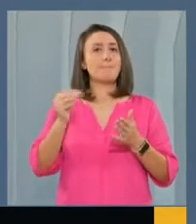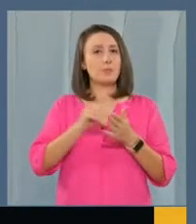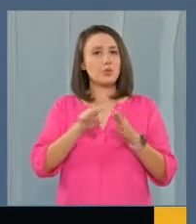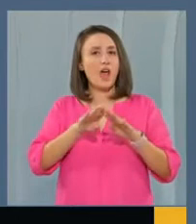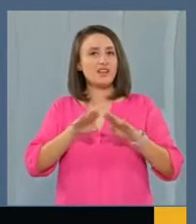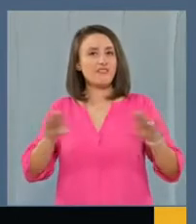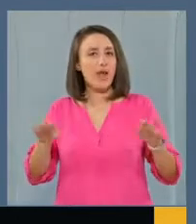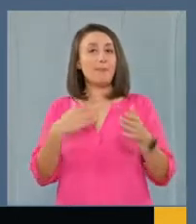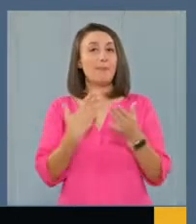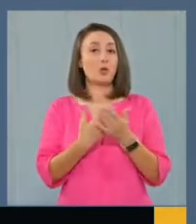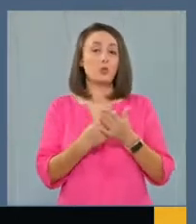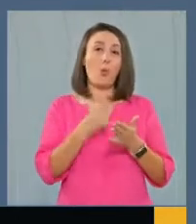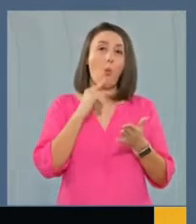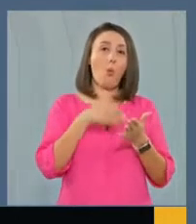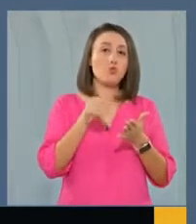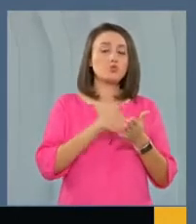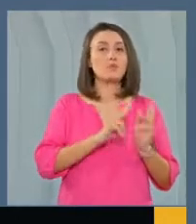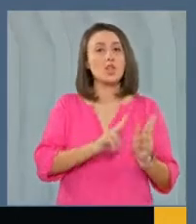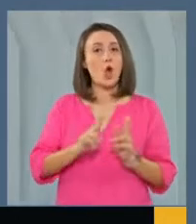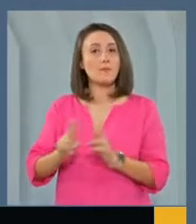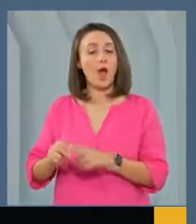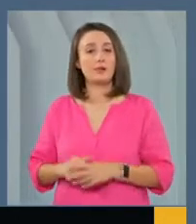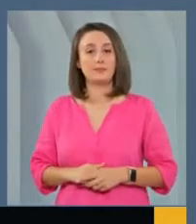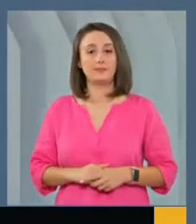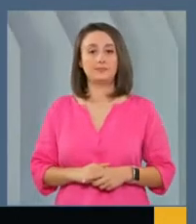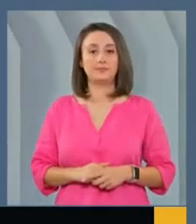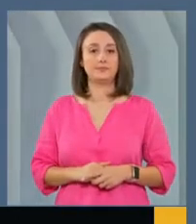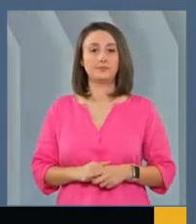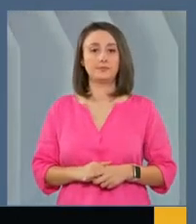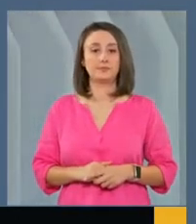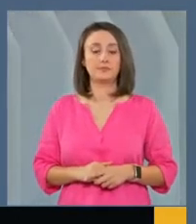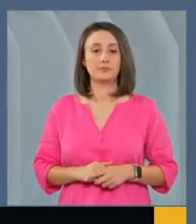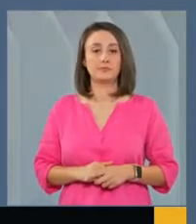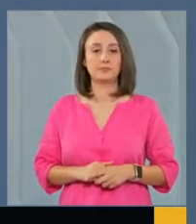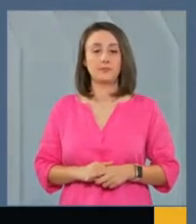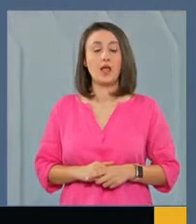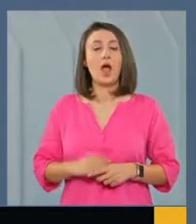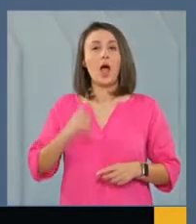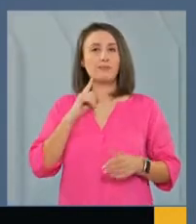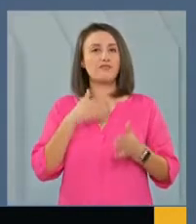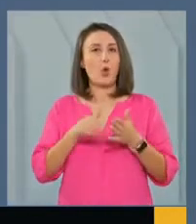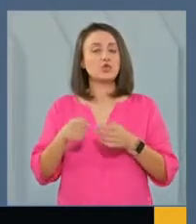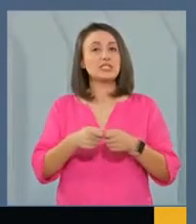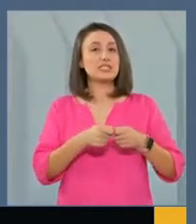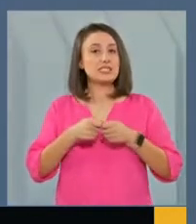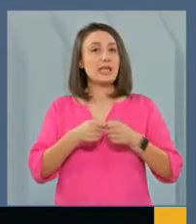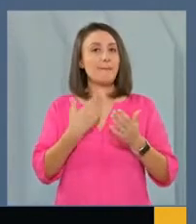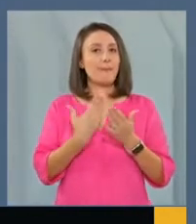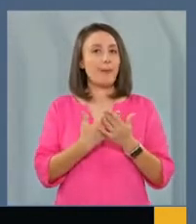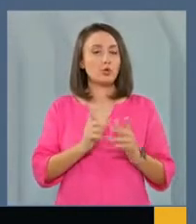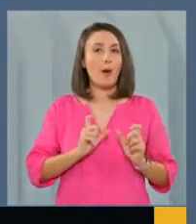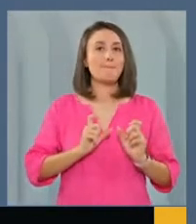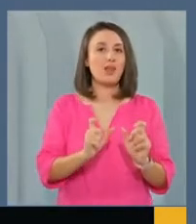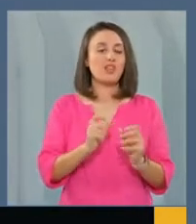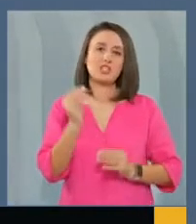și administratorii acestor sisteme de alimentare cu apă au implementat restricții tocmai pentru a preveni situația de criză. Facem